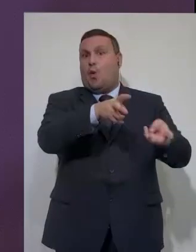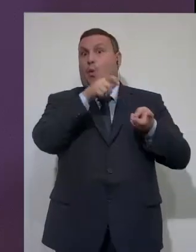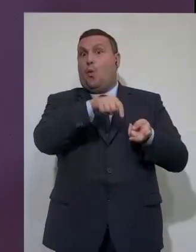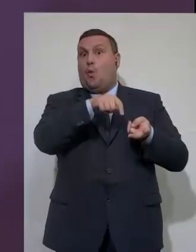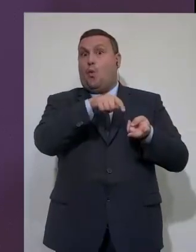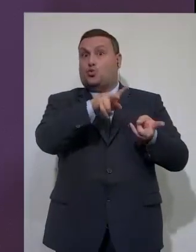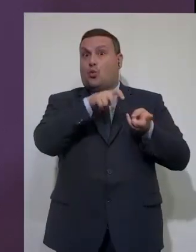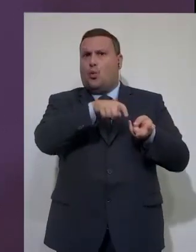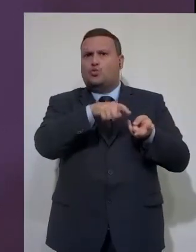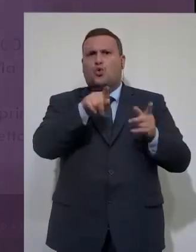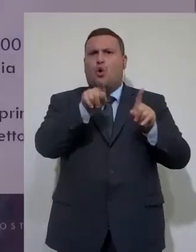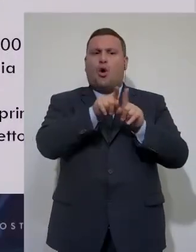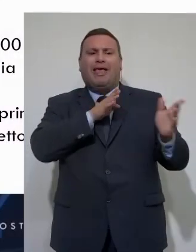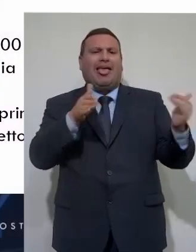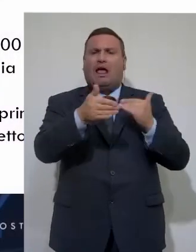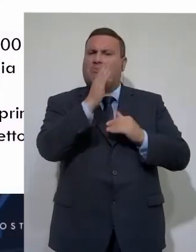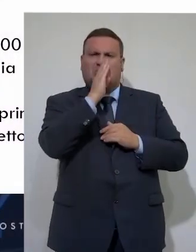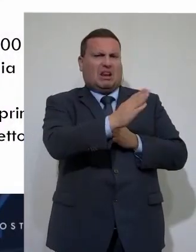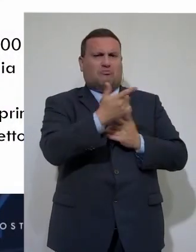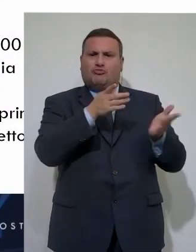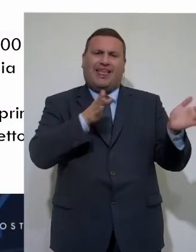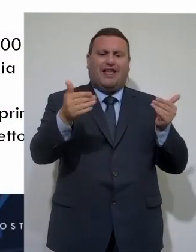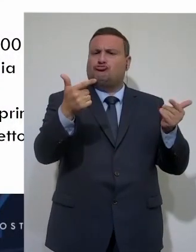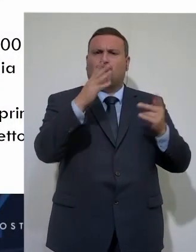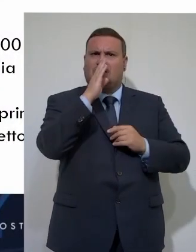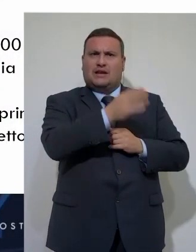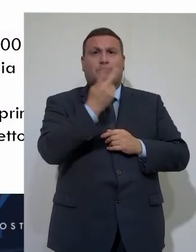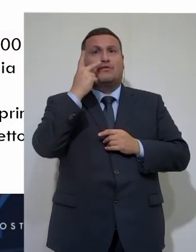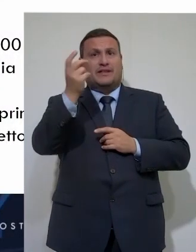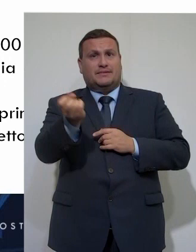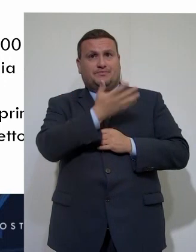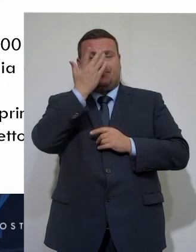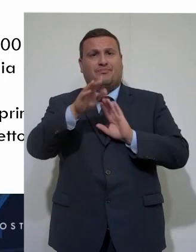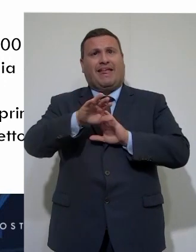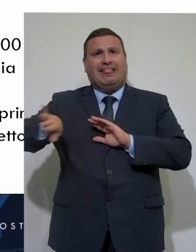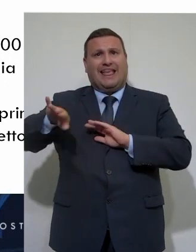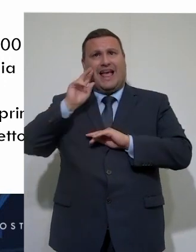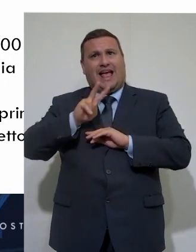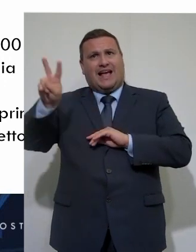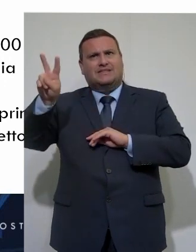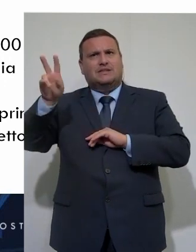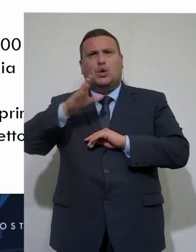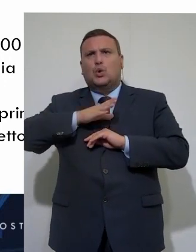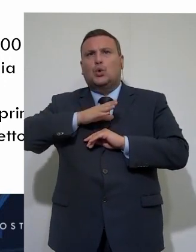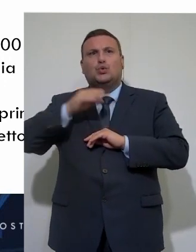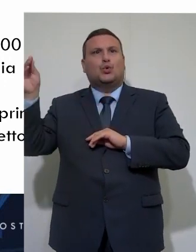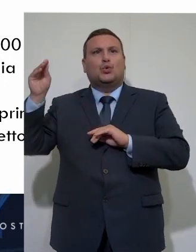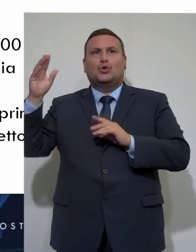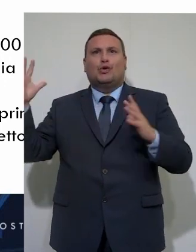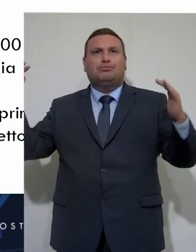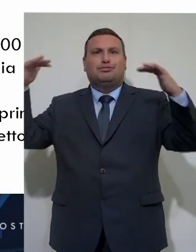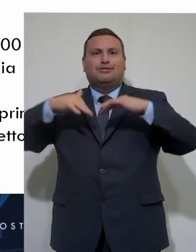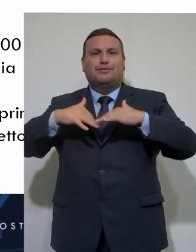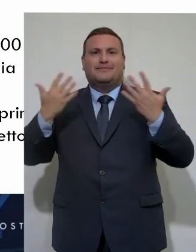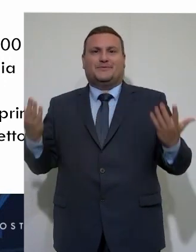decisamente disintermediata. Dove sono queste strutture? Se guardiamo la parte destra della slide, quindi tutto l'universo del glamping, soprattutto